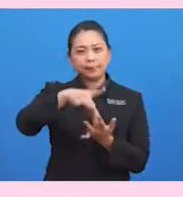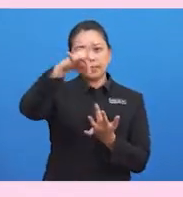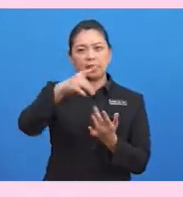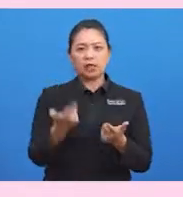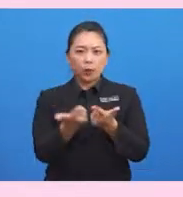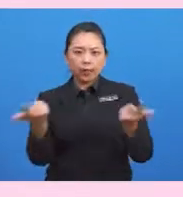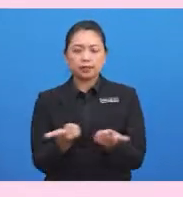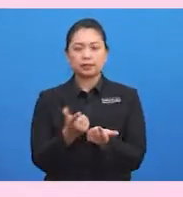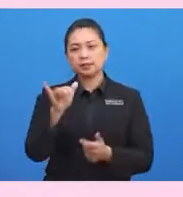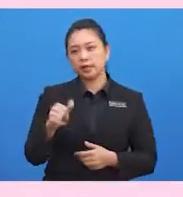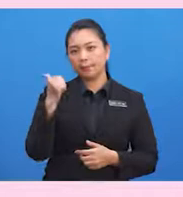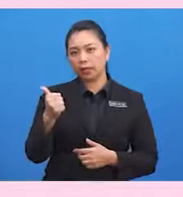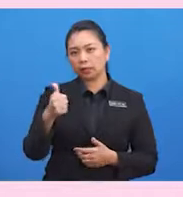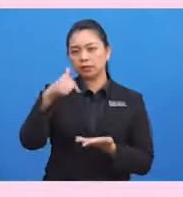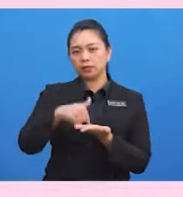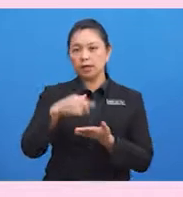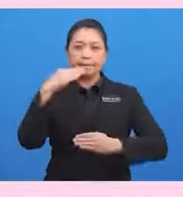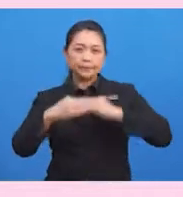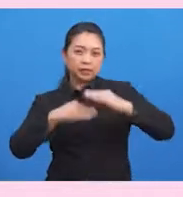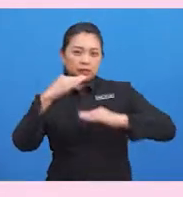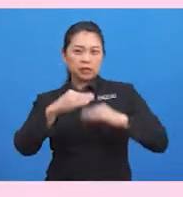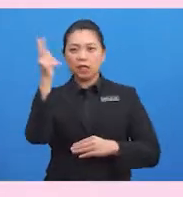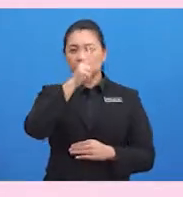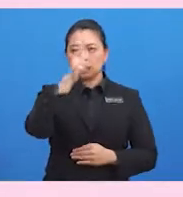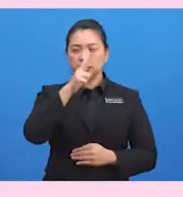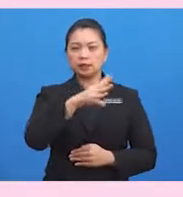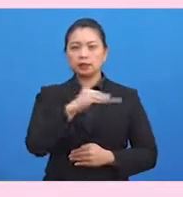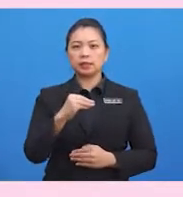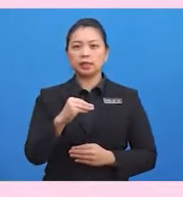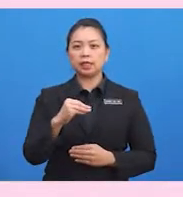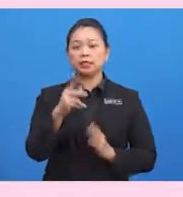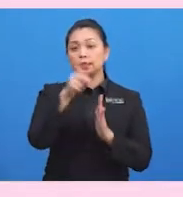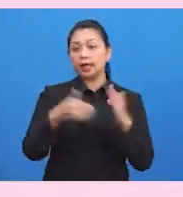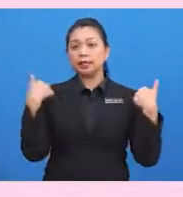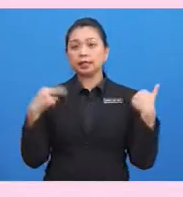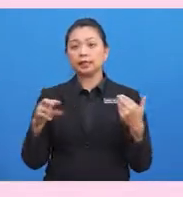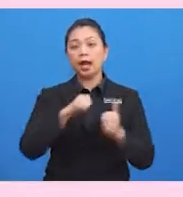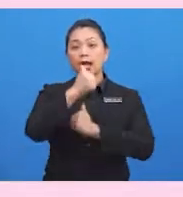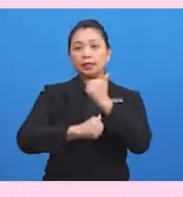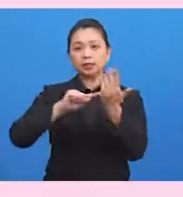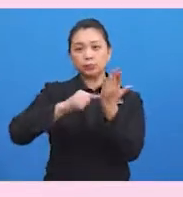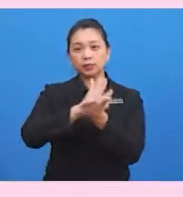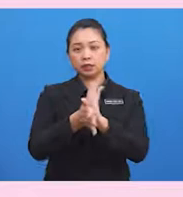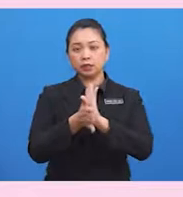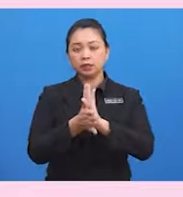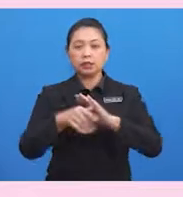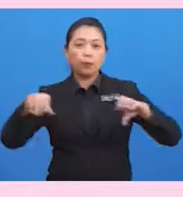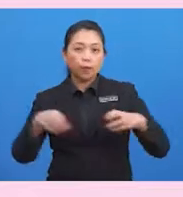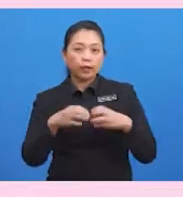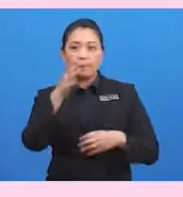ini untuk membina Sebuah kerajaan dan keadaan alam semulajadi mendorongnya ke menjadi